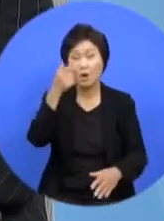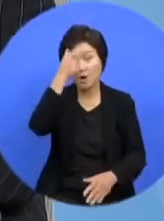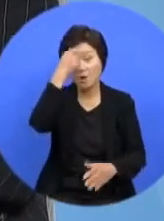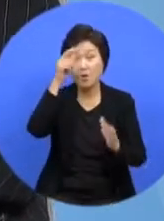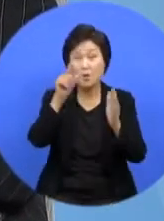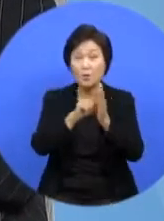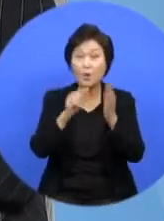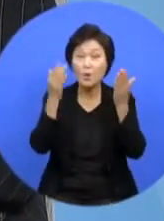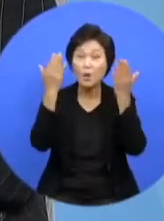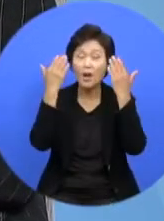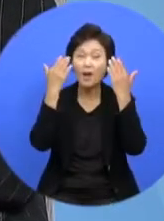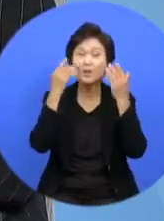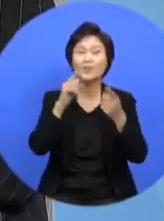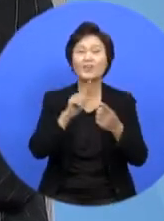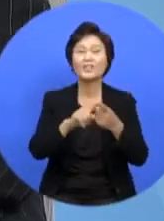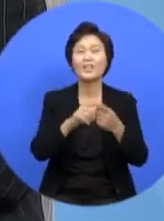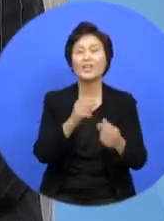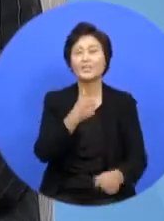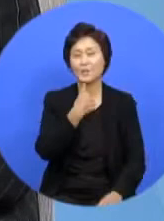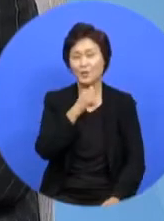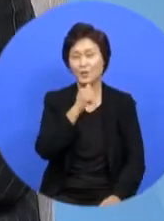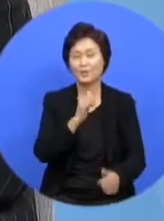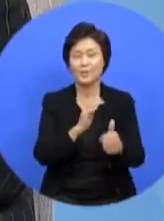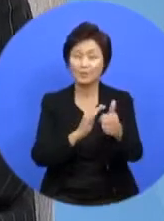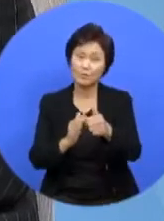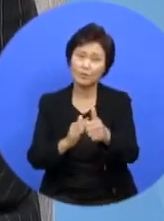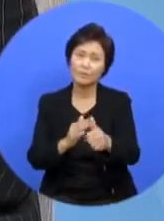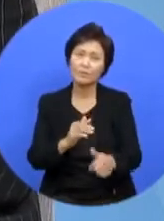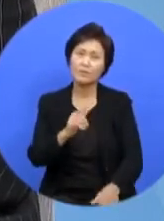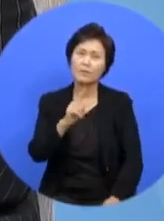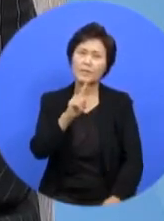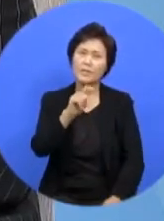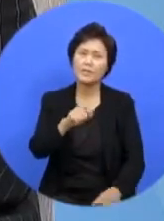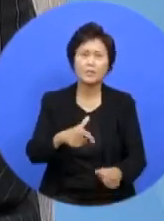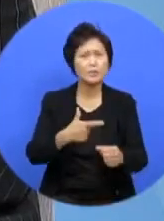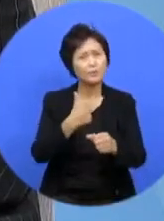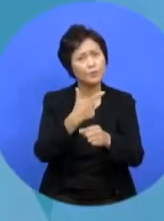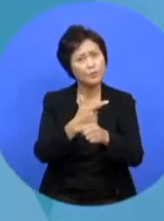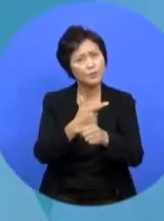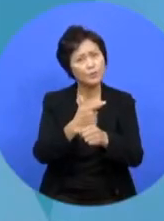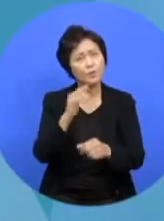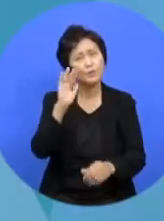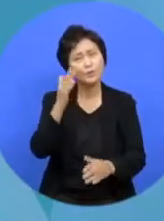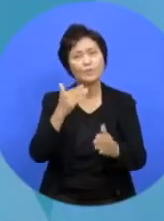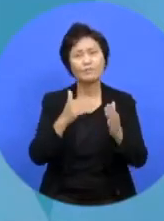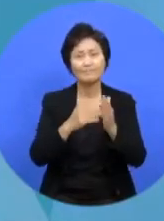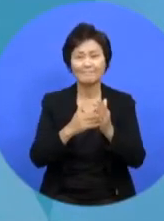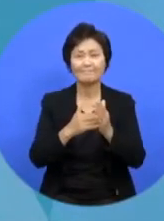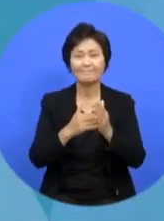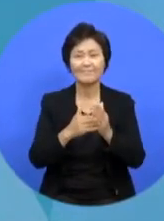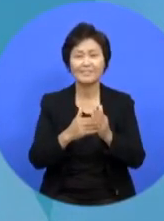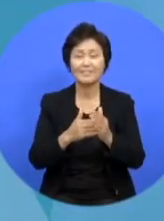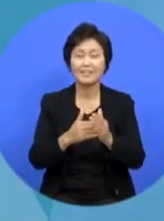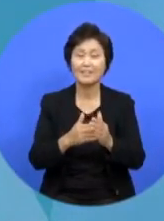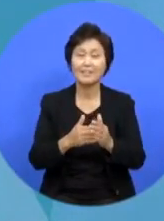소개 좀 해주세요. 꽤 오래됐어요, 그죠? 네. 16년 됐어요, 벌써. 빅하트 크리스찬 스쿨은